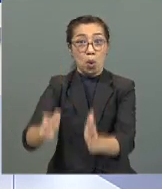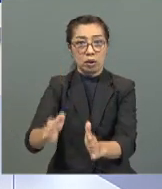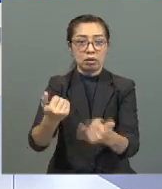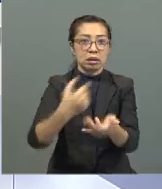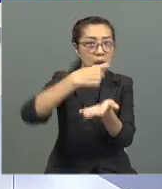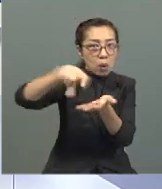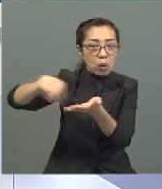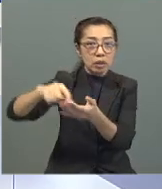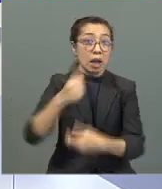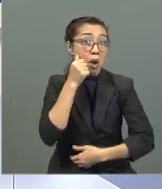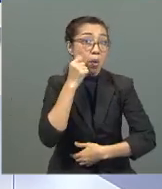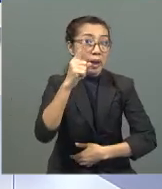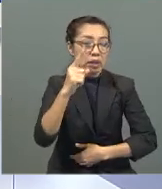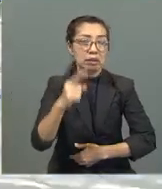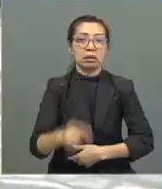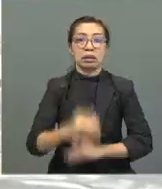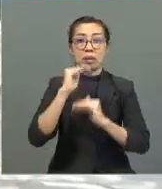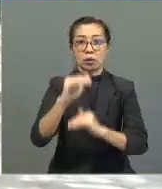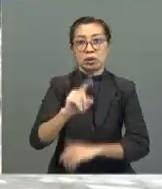ล้านเจ็ดแสนเจ็ดหมื่นคนจะเป็นการพยอโยนให้วันละ1